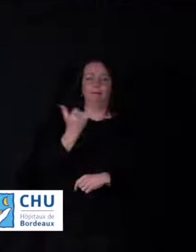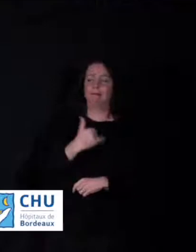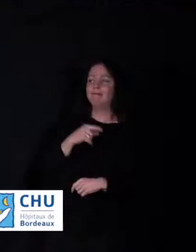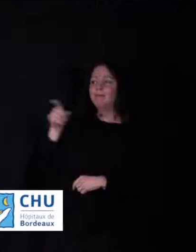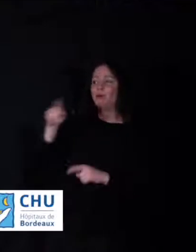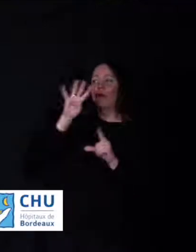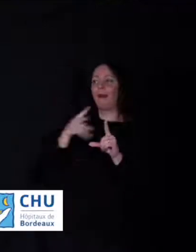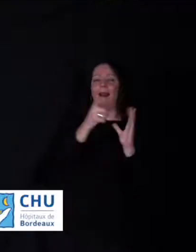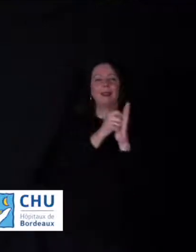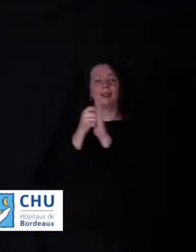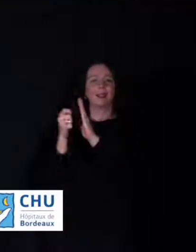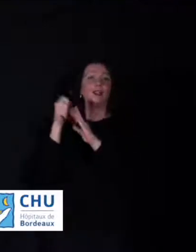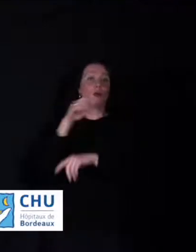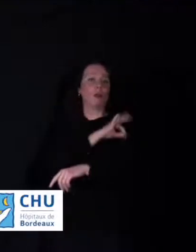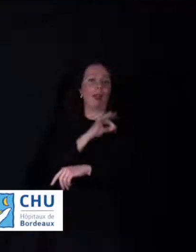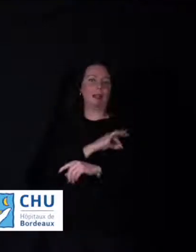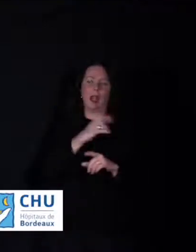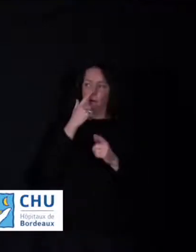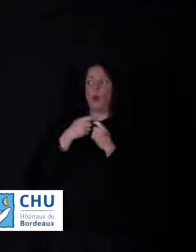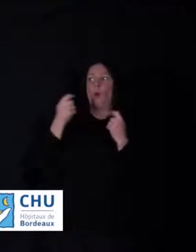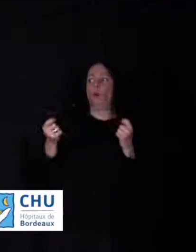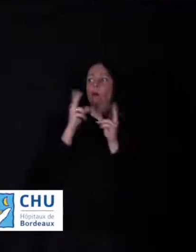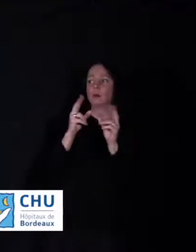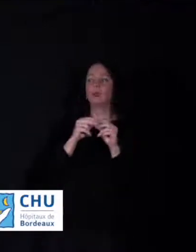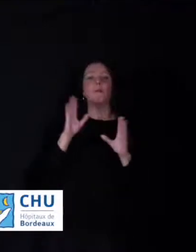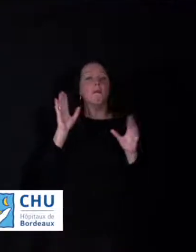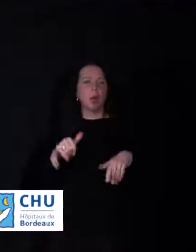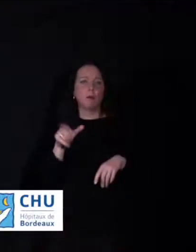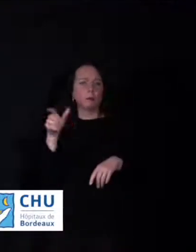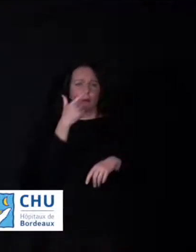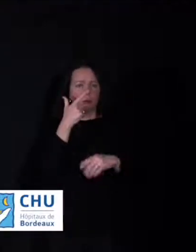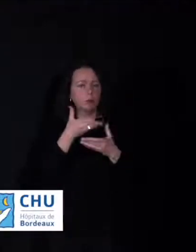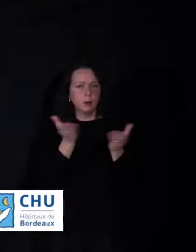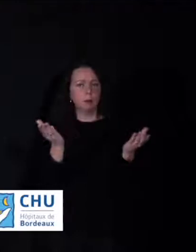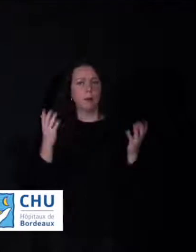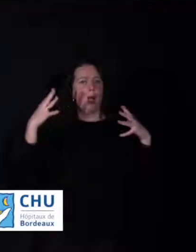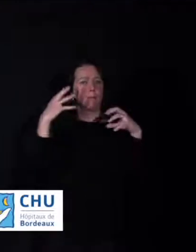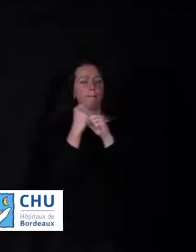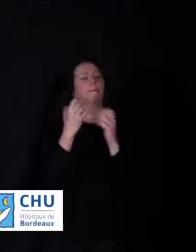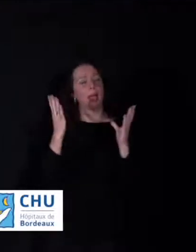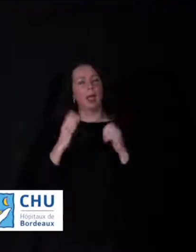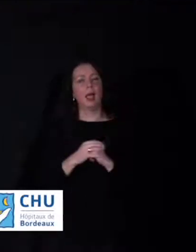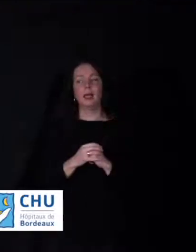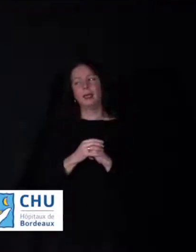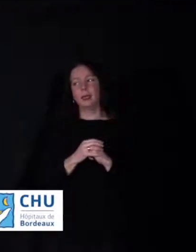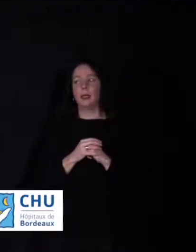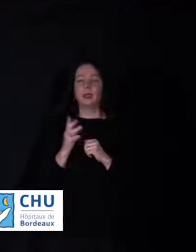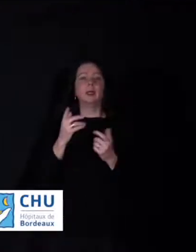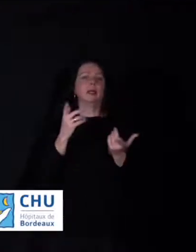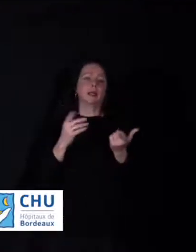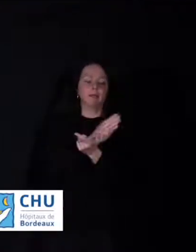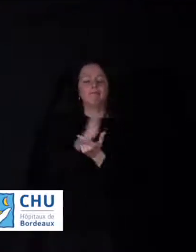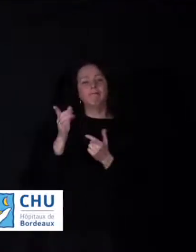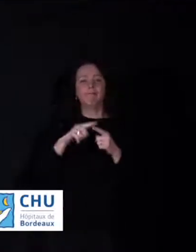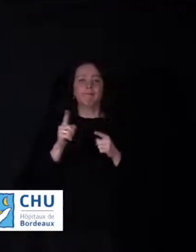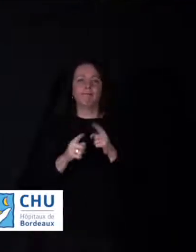est très long à expliquer, même s'il est simplifié, mais je voudrais juste faire passer 2-3 messages